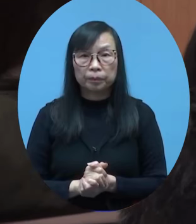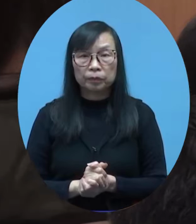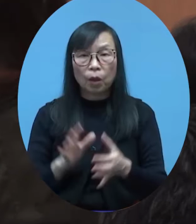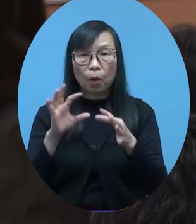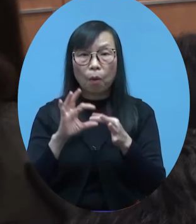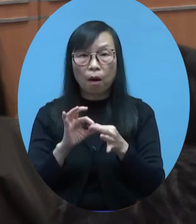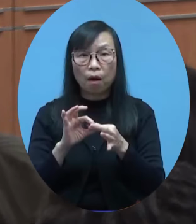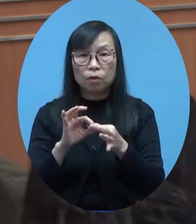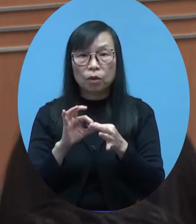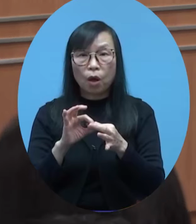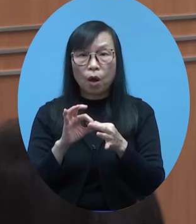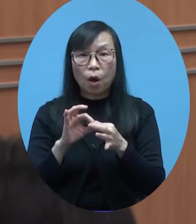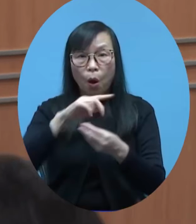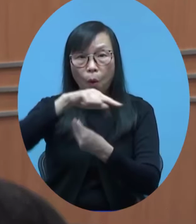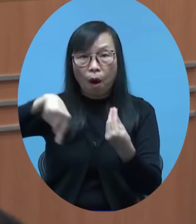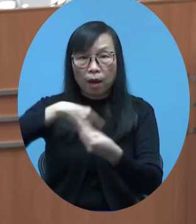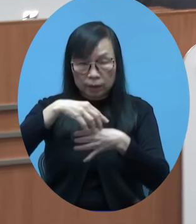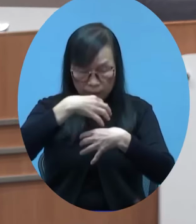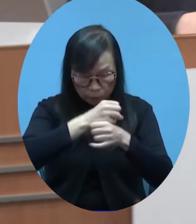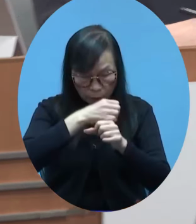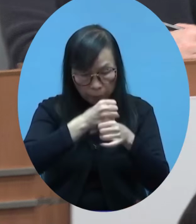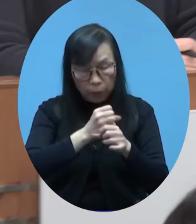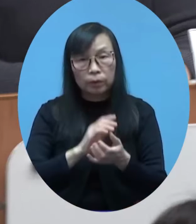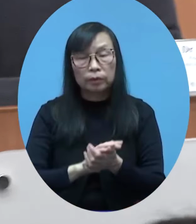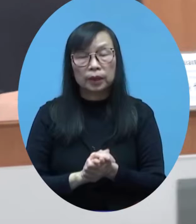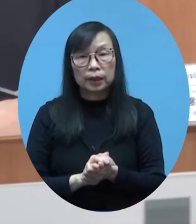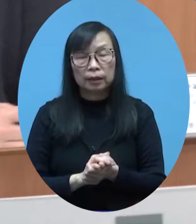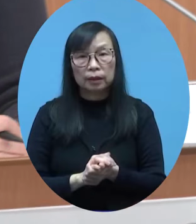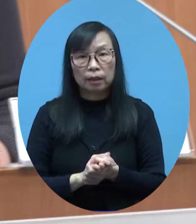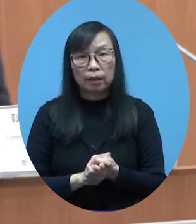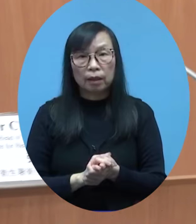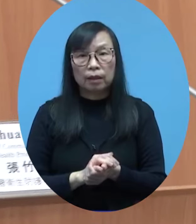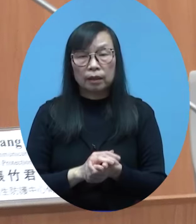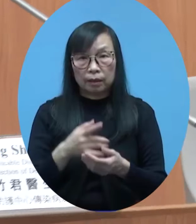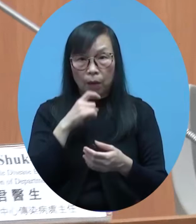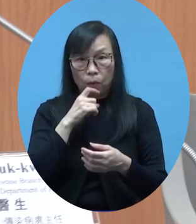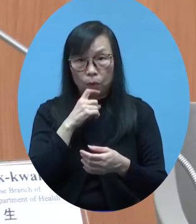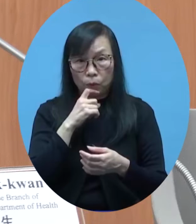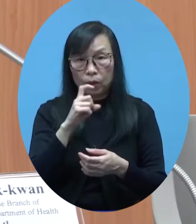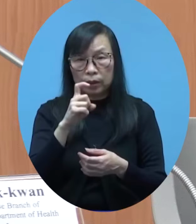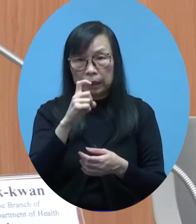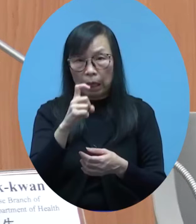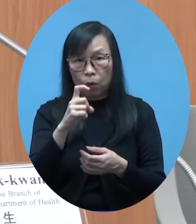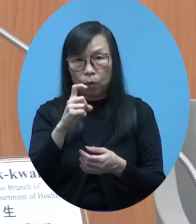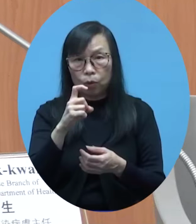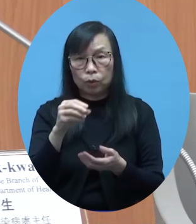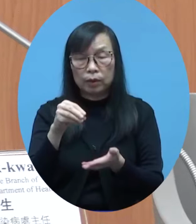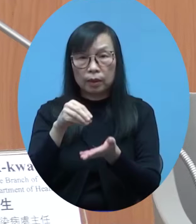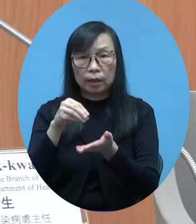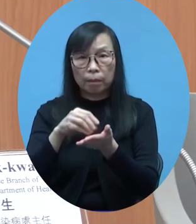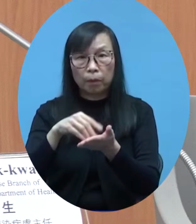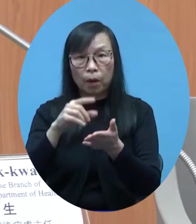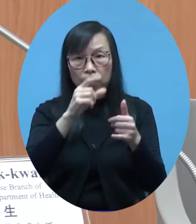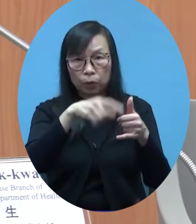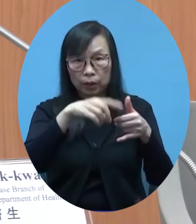關於咧嗰個環境樣本咧，其實我哋都有做過9 set 嘅，咁每 set 裏邊